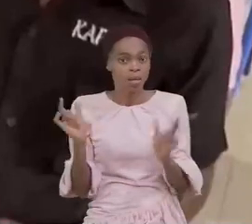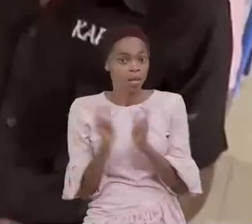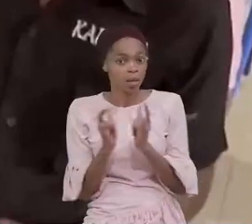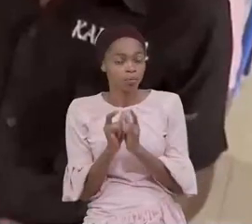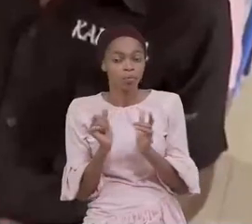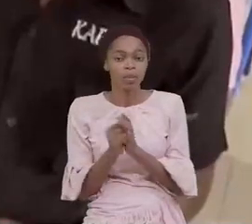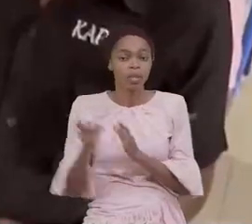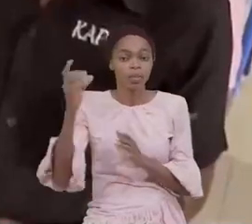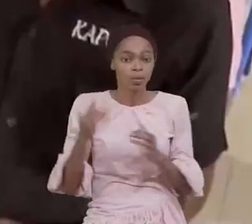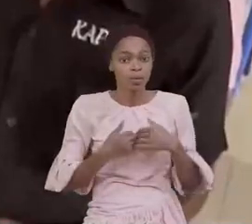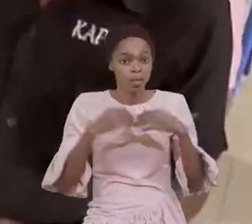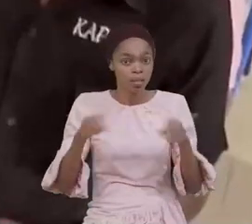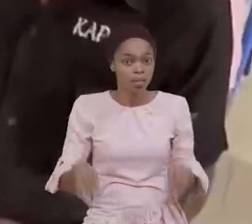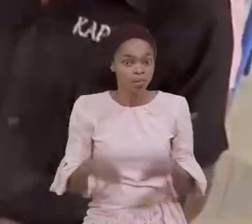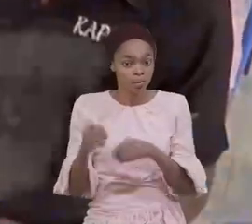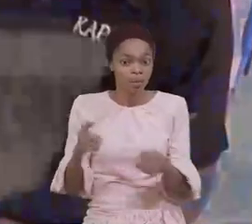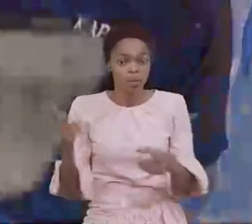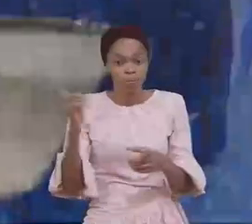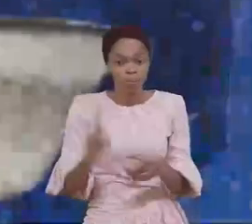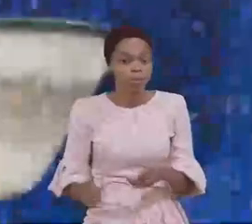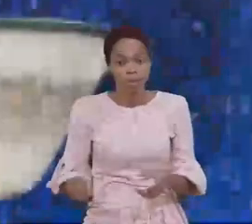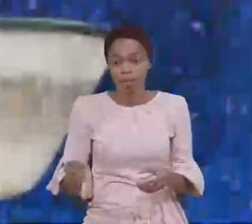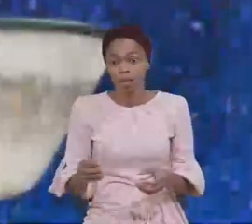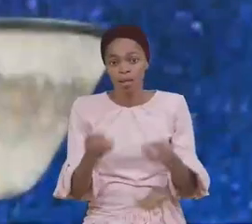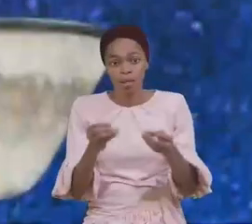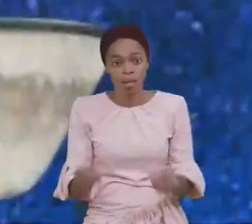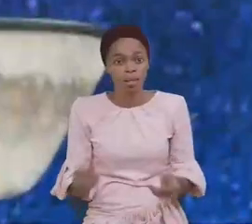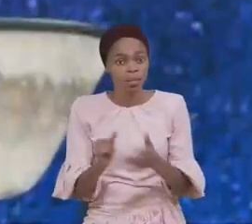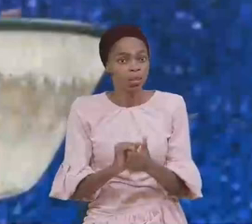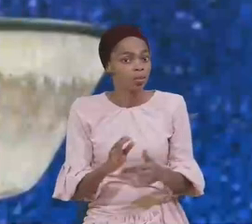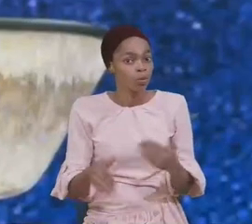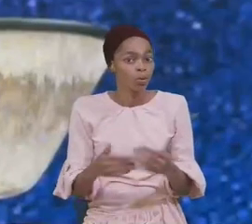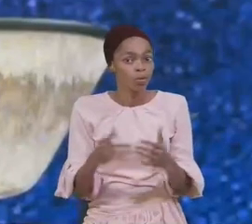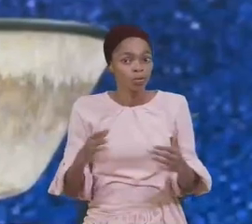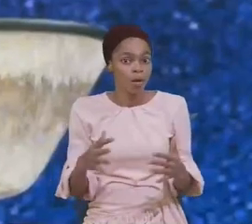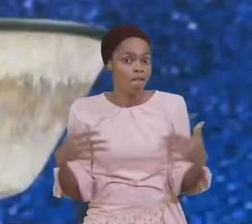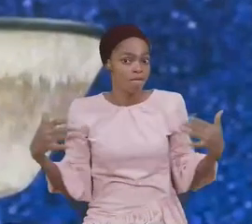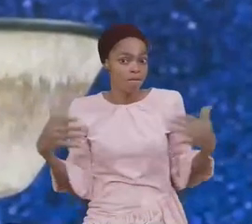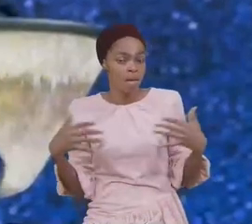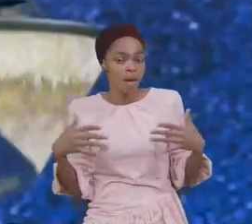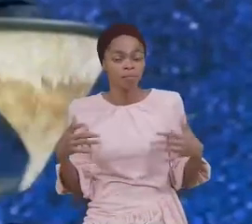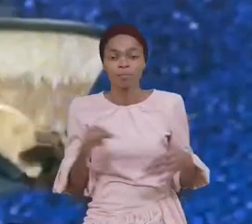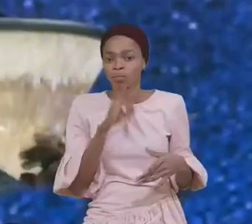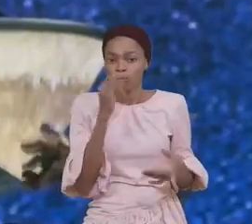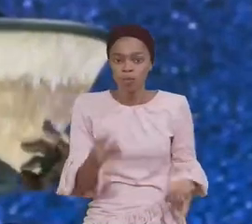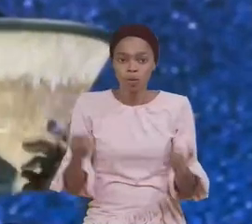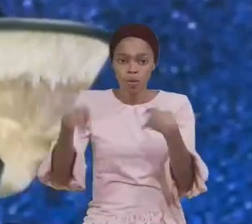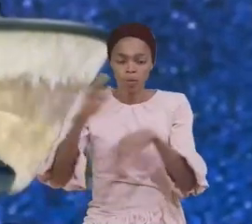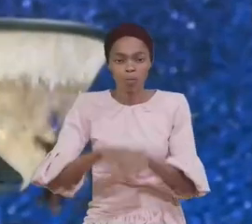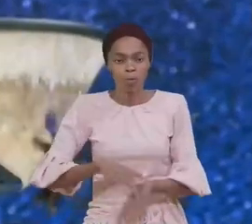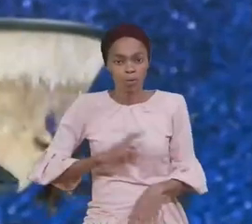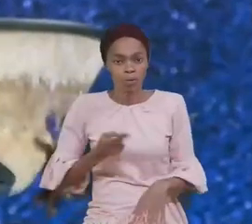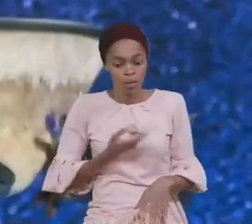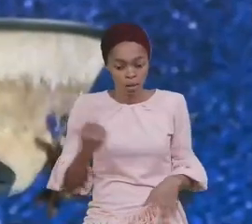pays. Et la terreur, votre crainte que vous inspirez nous a saisis. Et tous les habitants